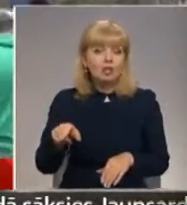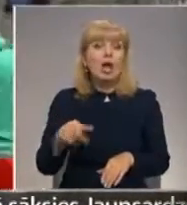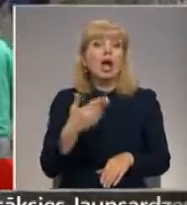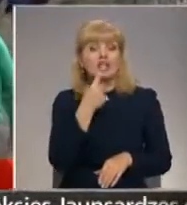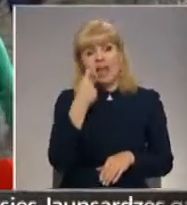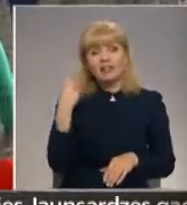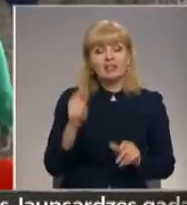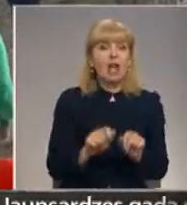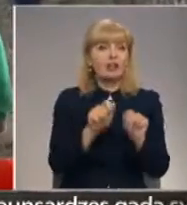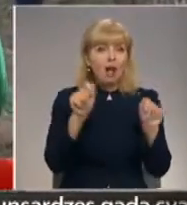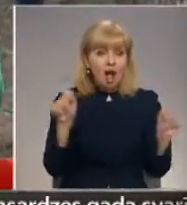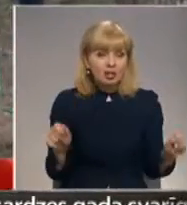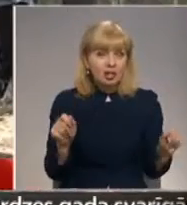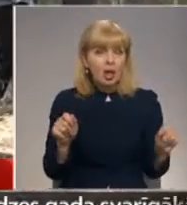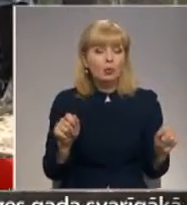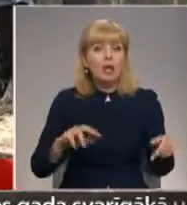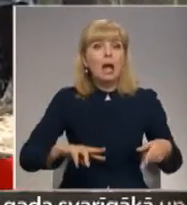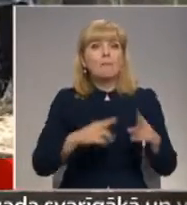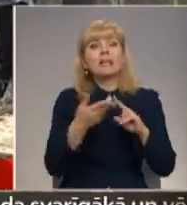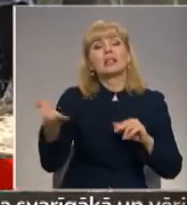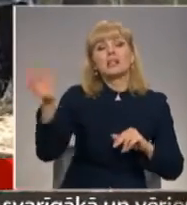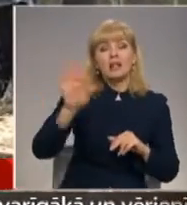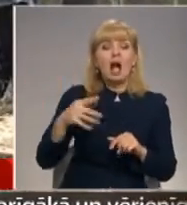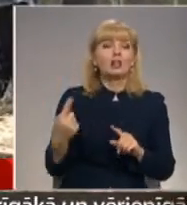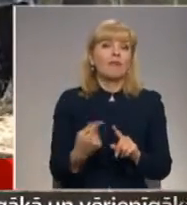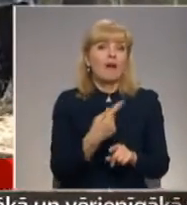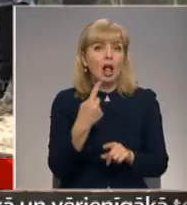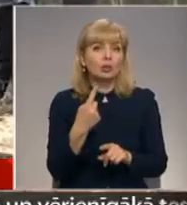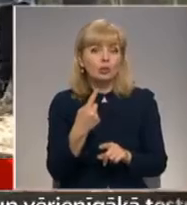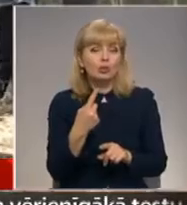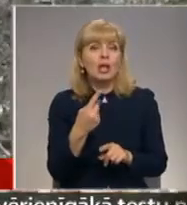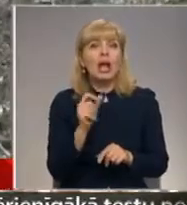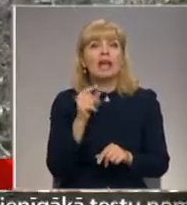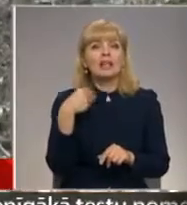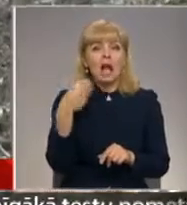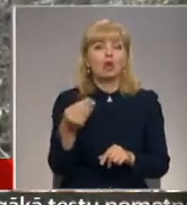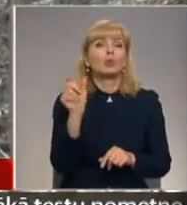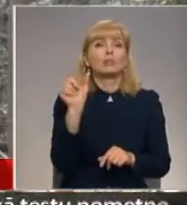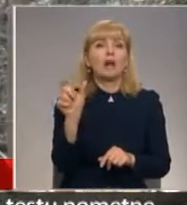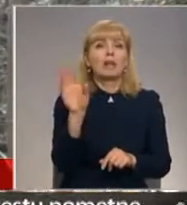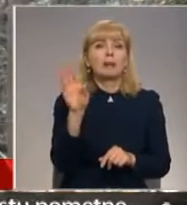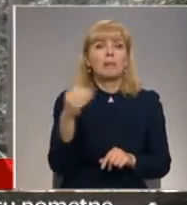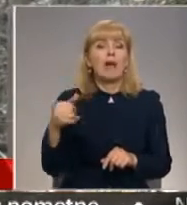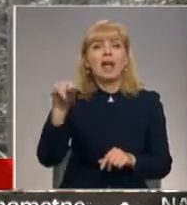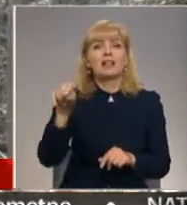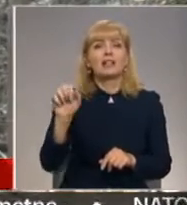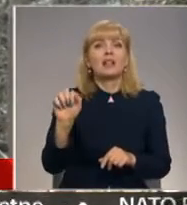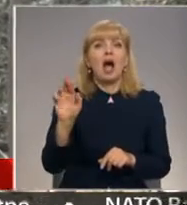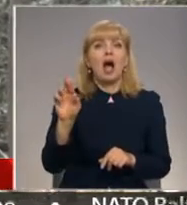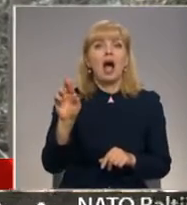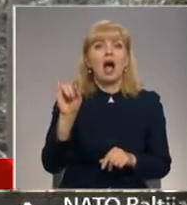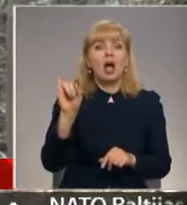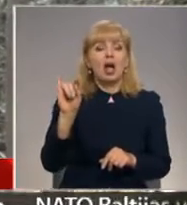nesen atklātā Černoručes pilskalna atrodas vēl viens, kam jādod Beitānu vārds. Tāda sajūta, kas būtu palaicis raketī gaisā,